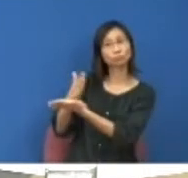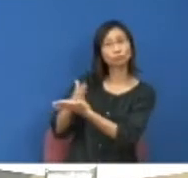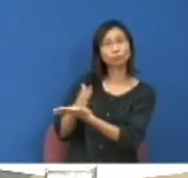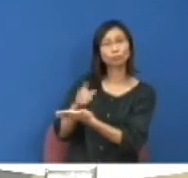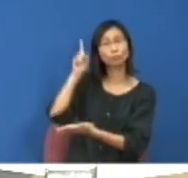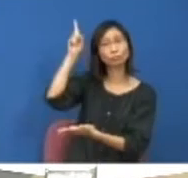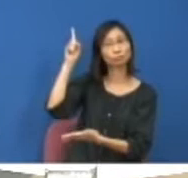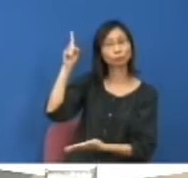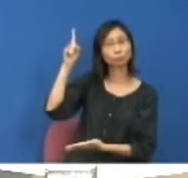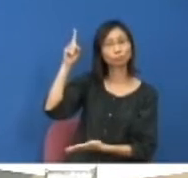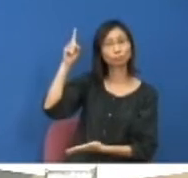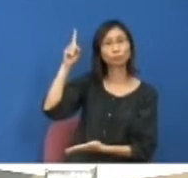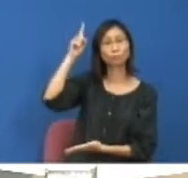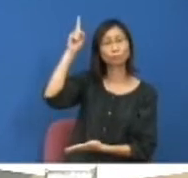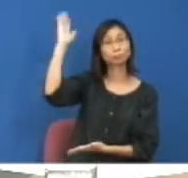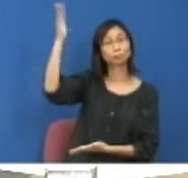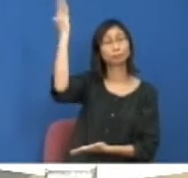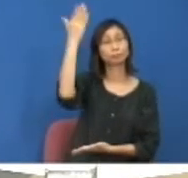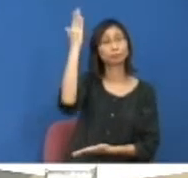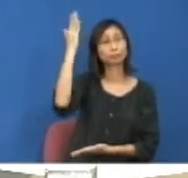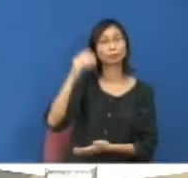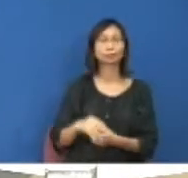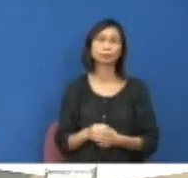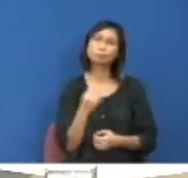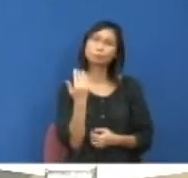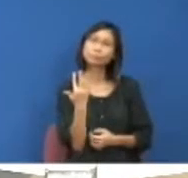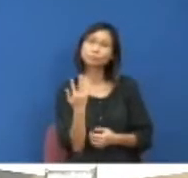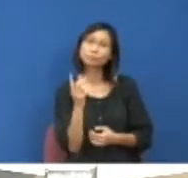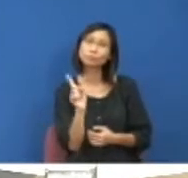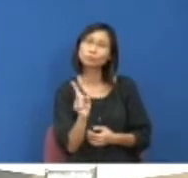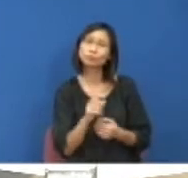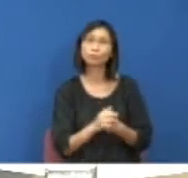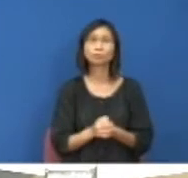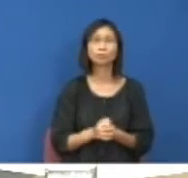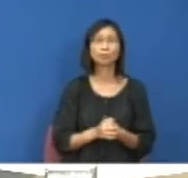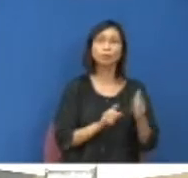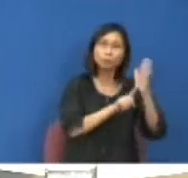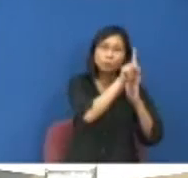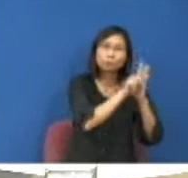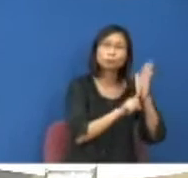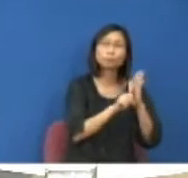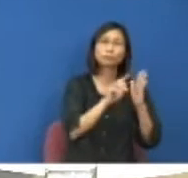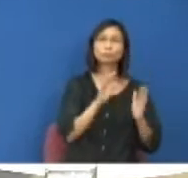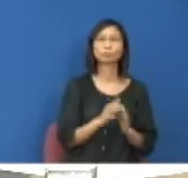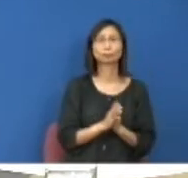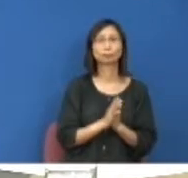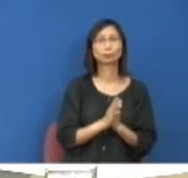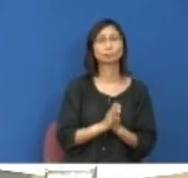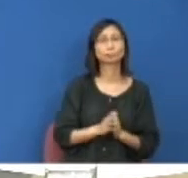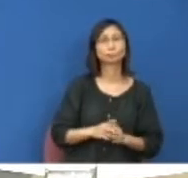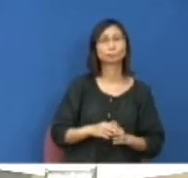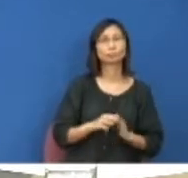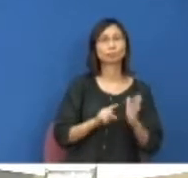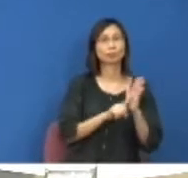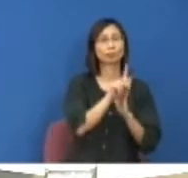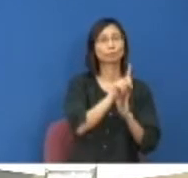寒暑表就係氣温，唔可以咁樣，係咪啊？咁所以咧，寒暑表梗係反映咗個氣温，但係寒暑表本身係